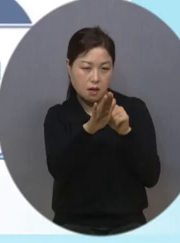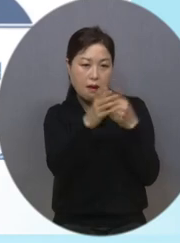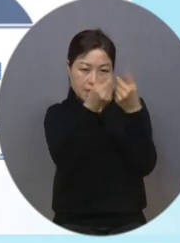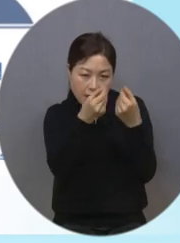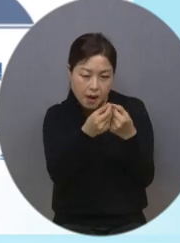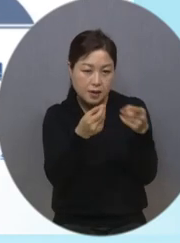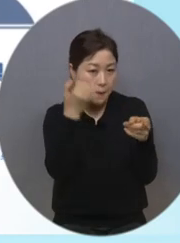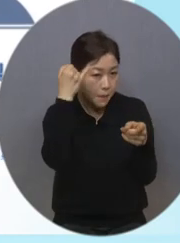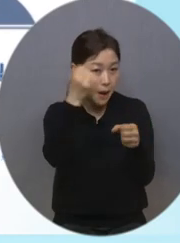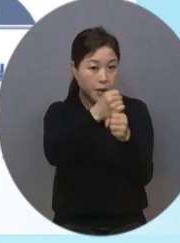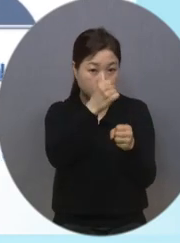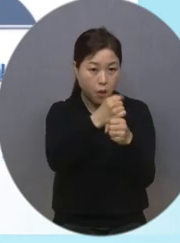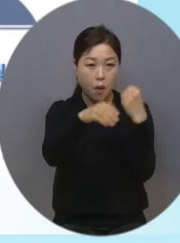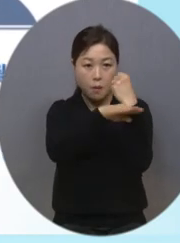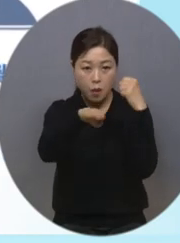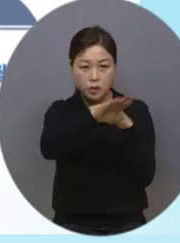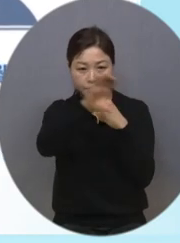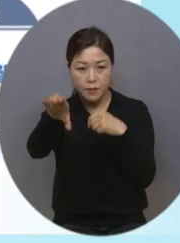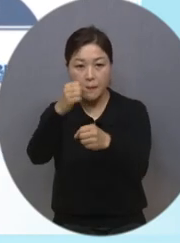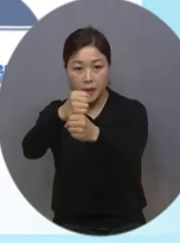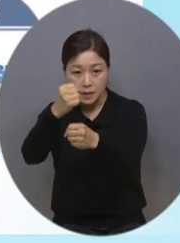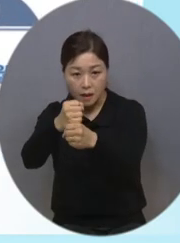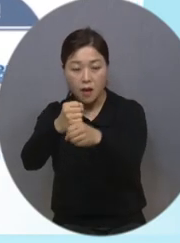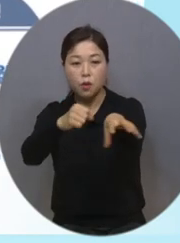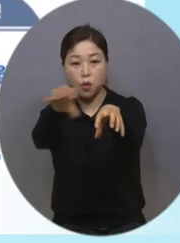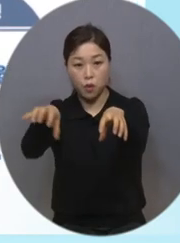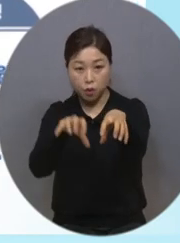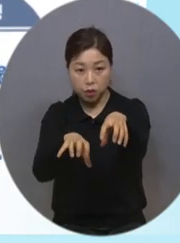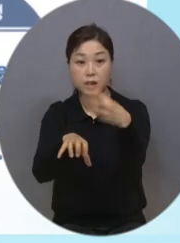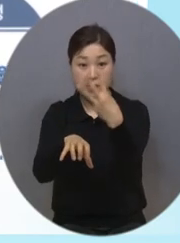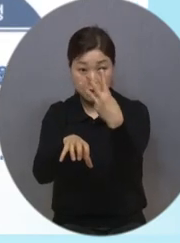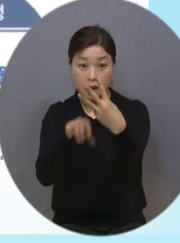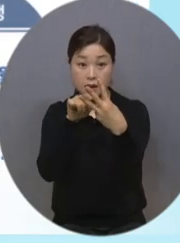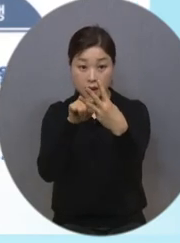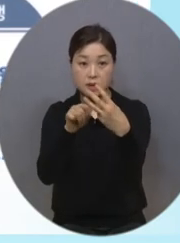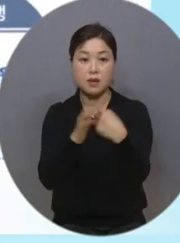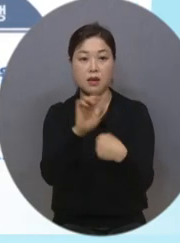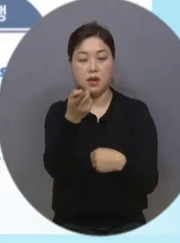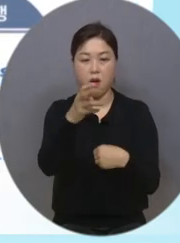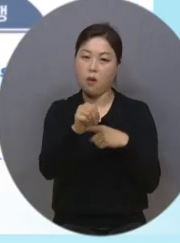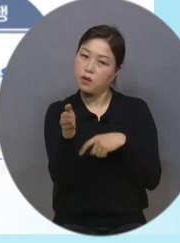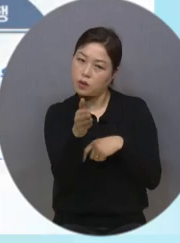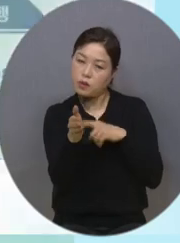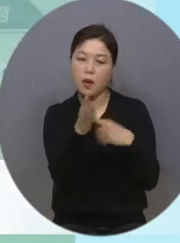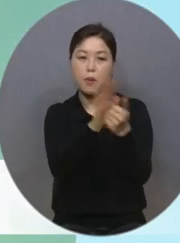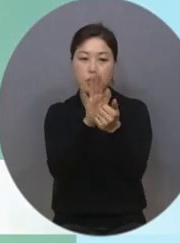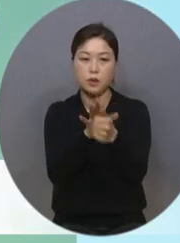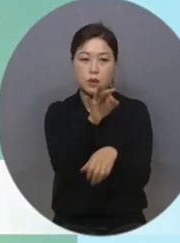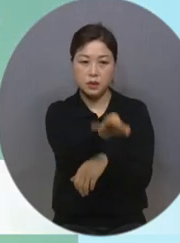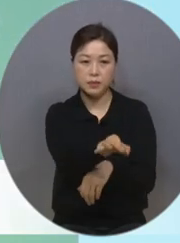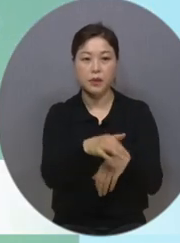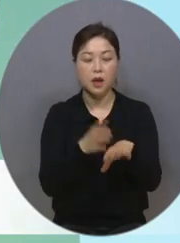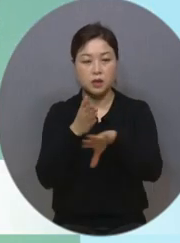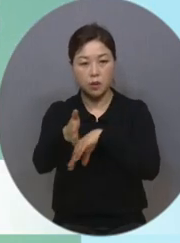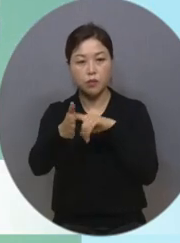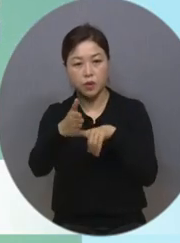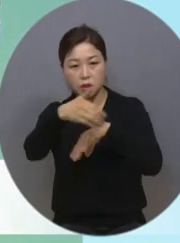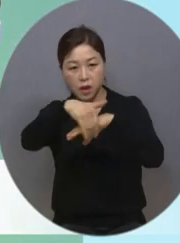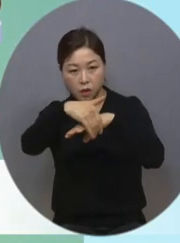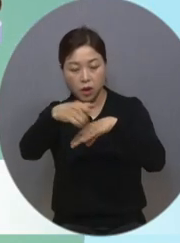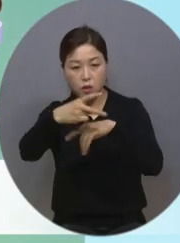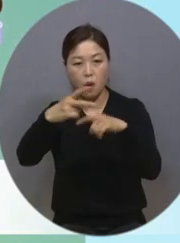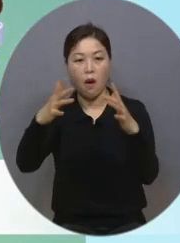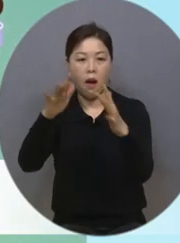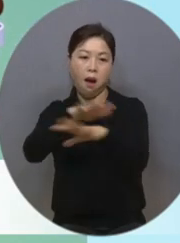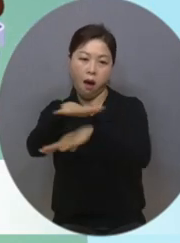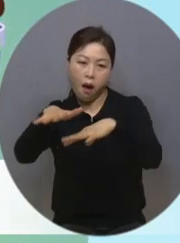이를 표준화하기 위해 거점기관으로 선정된 사회서비스 제공기관에 1억 원 이내의 보조금, 전문 컨설팅, 네트워크